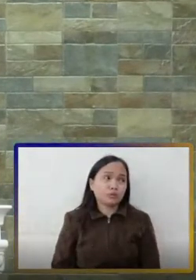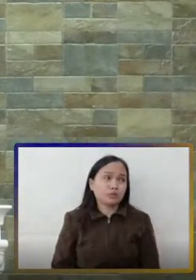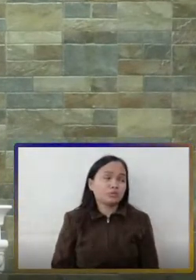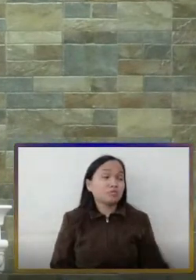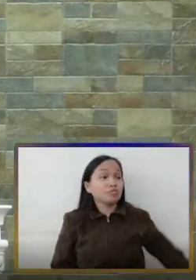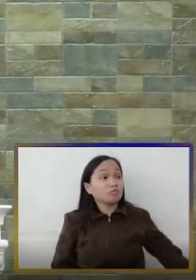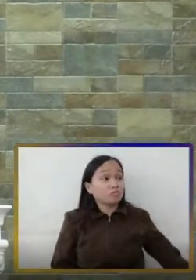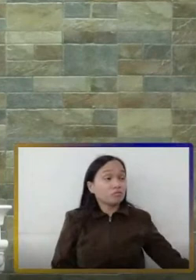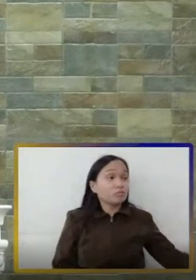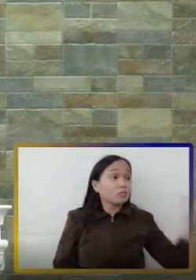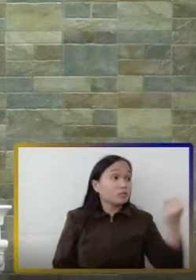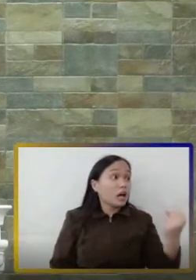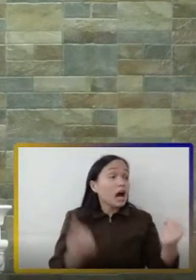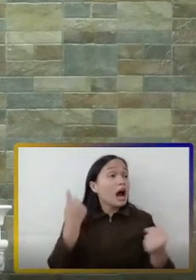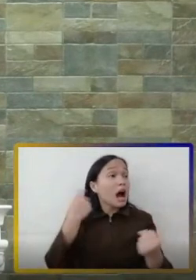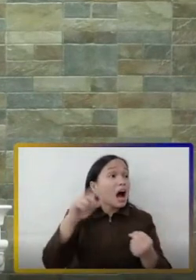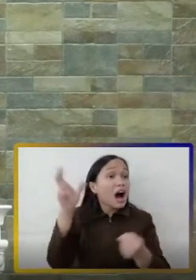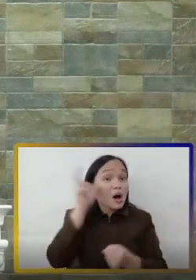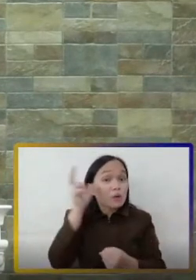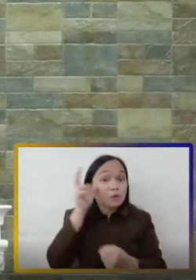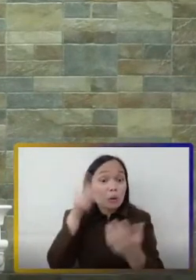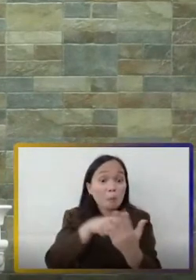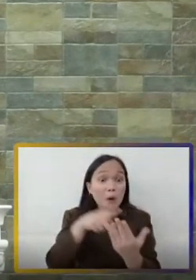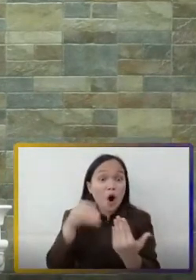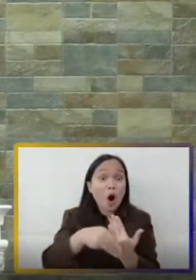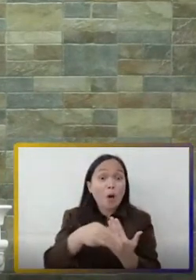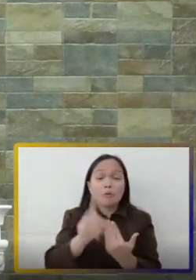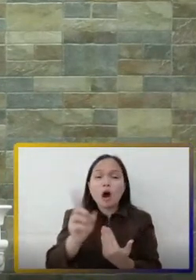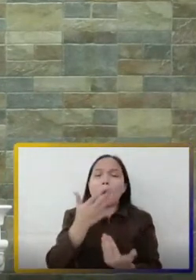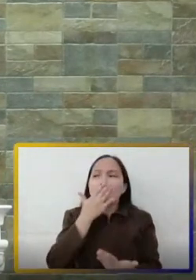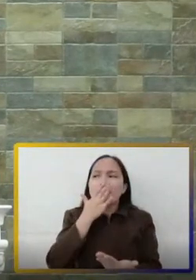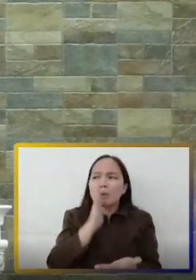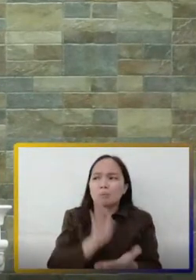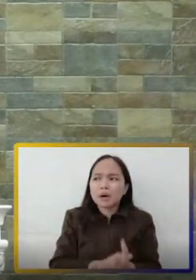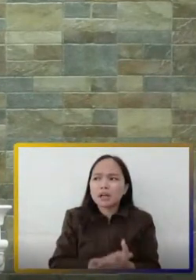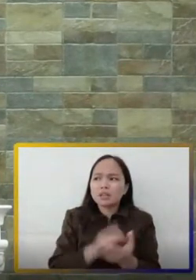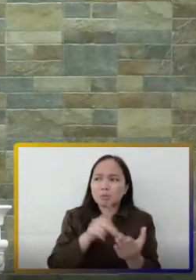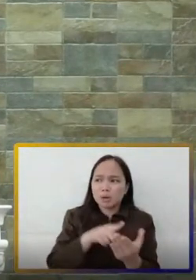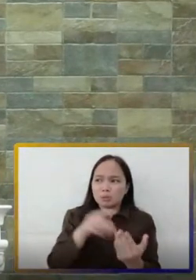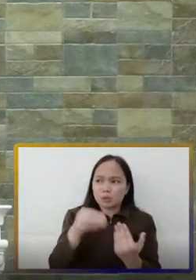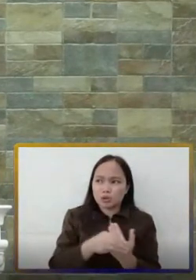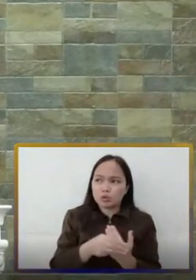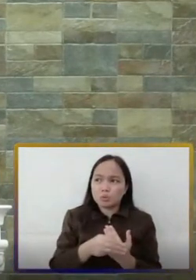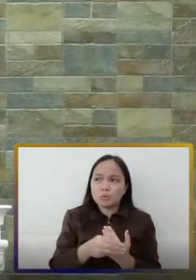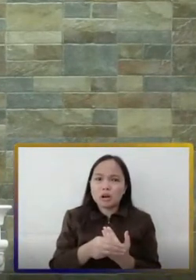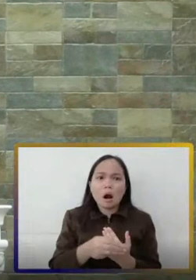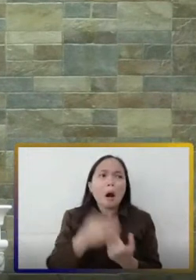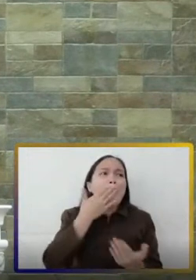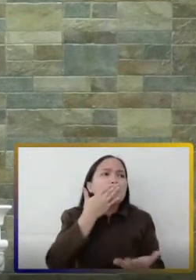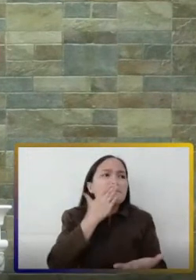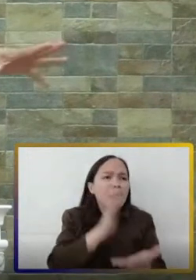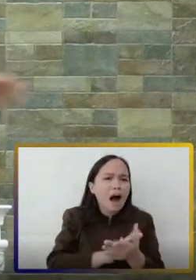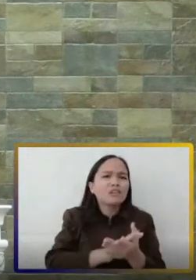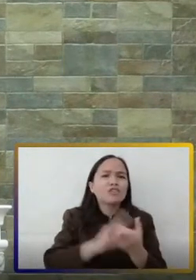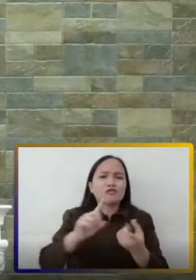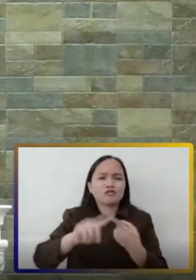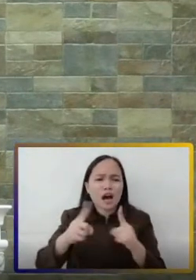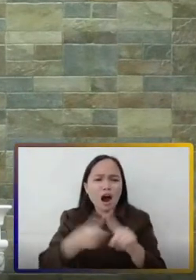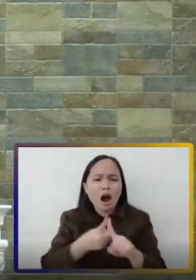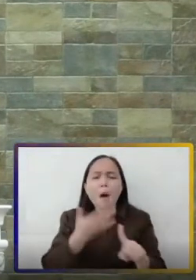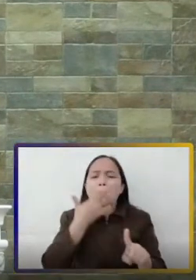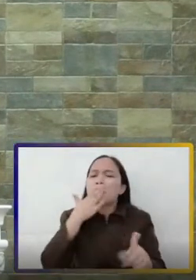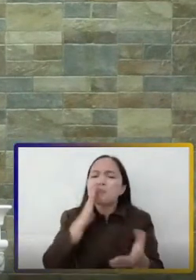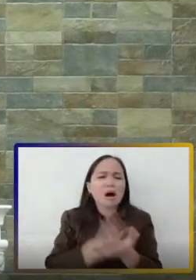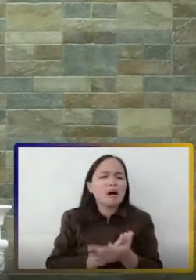The evil program, yung masamang mga programa, masamang mga barkada, masamang